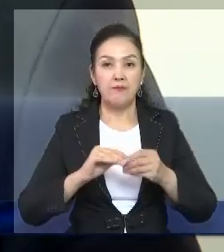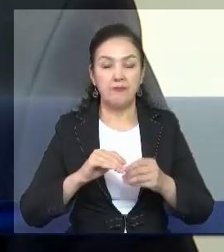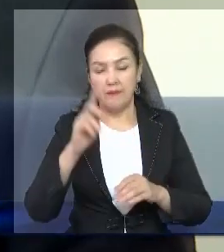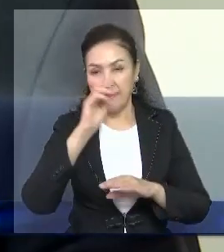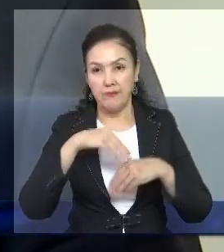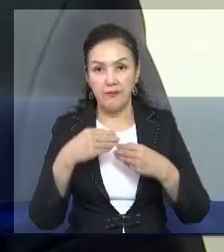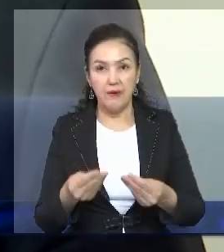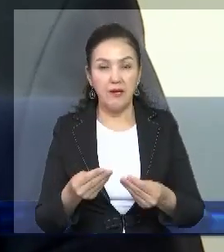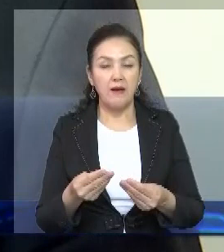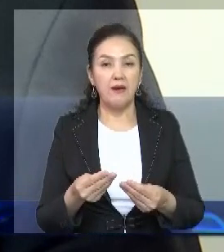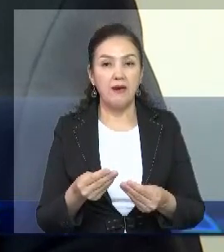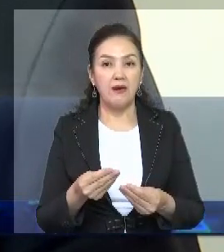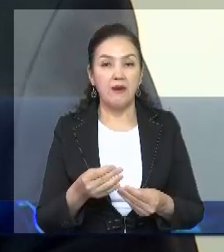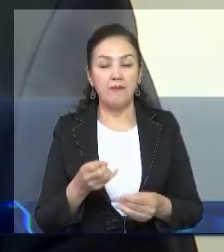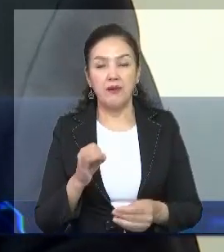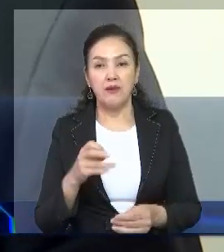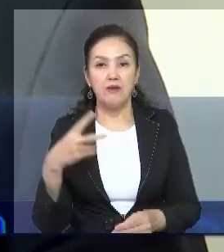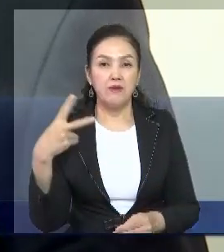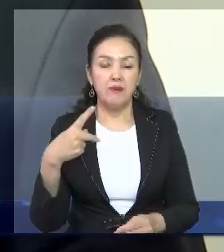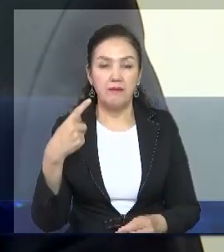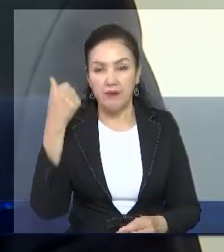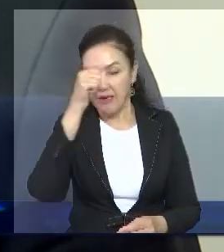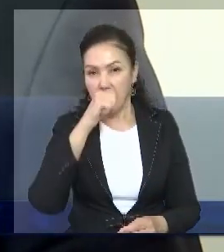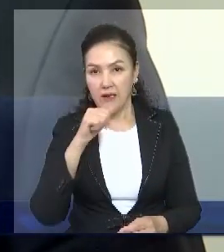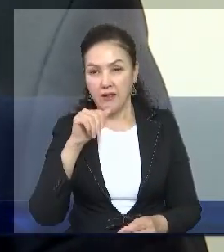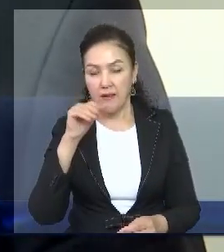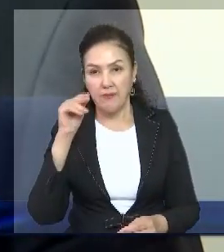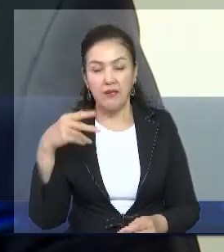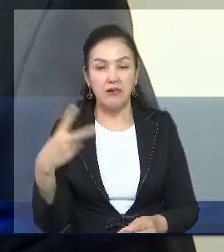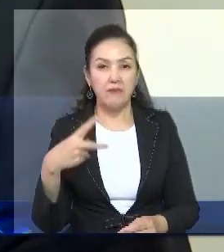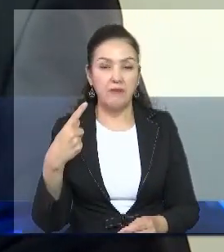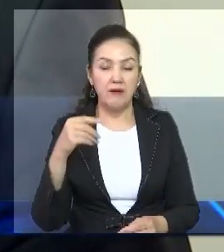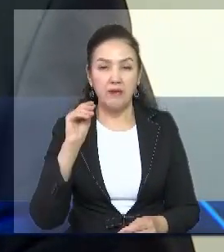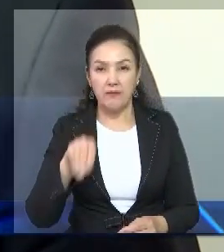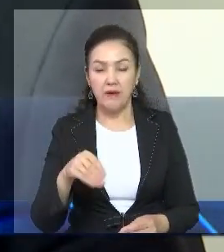үкіметтен берілетін пособиямыз 21 мың теңге. Ол біздің жігіттерімізге я